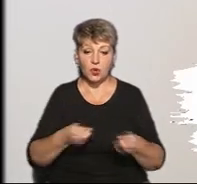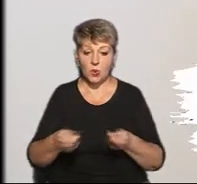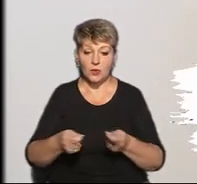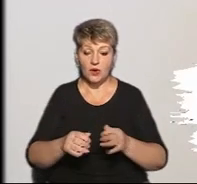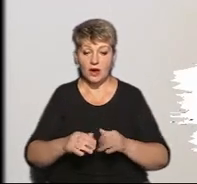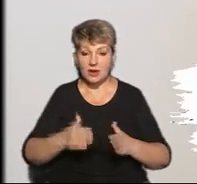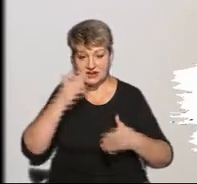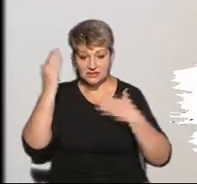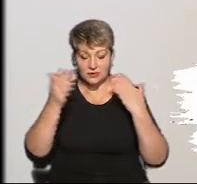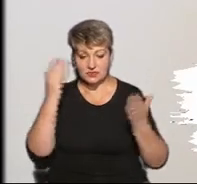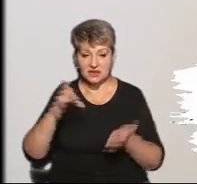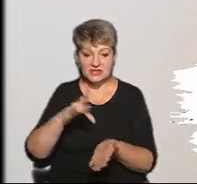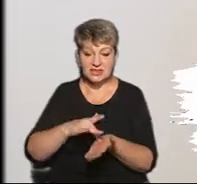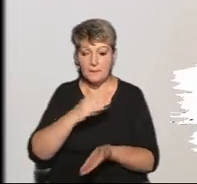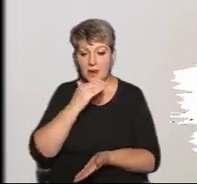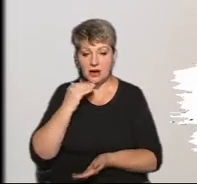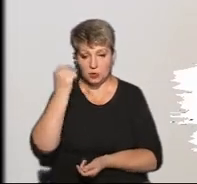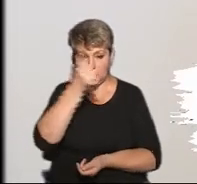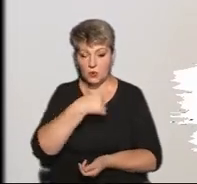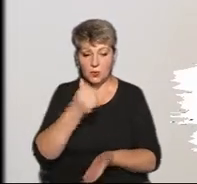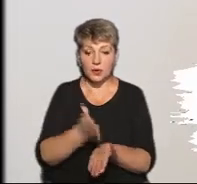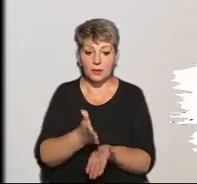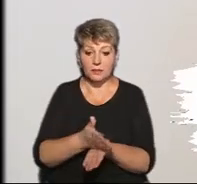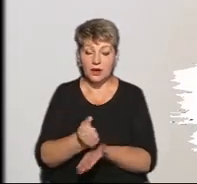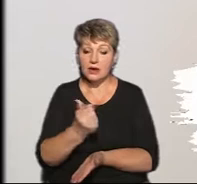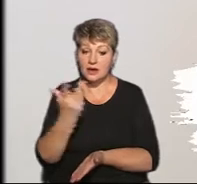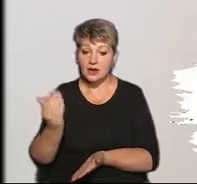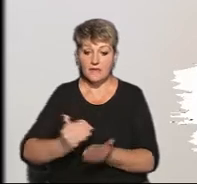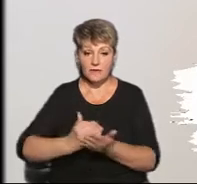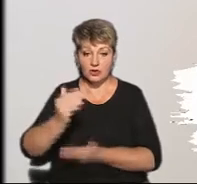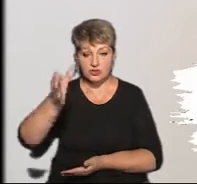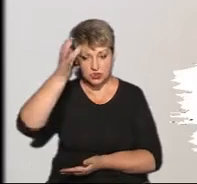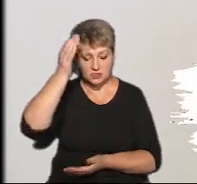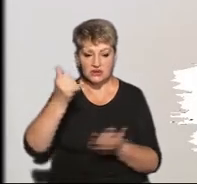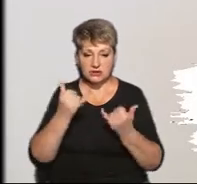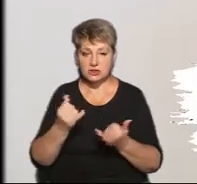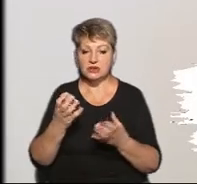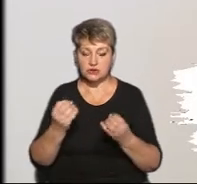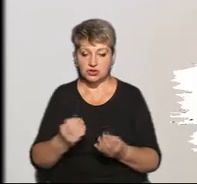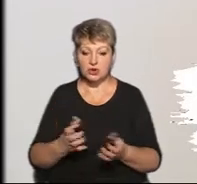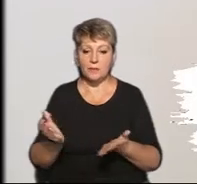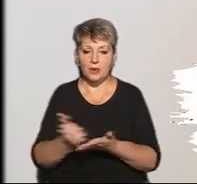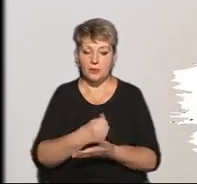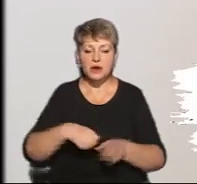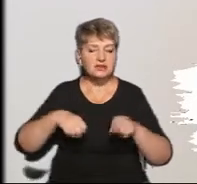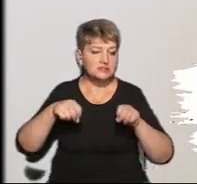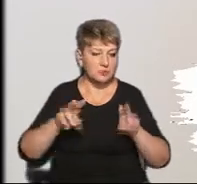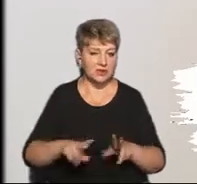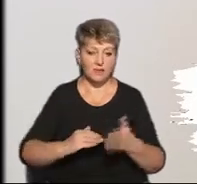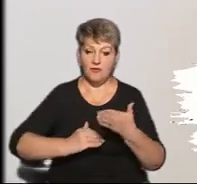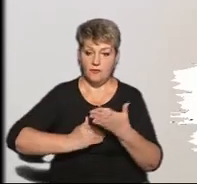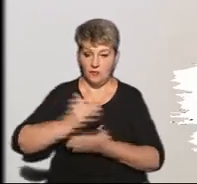торгово-розвивальних центрів Хрещатик Сіті вже багато років, має декілька вищих освіт, зараз здобуває MBA освіту, тобто дуже фахова людина,